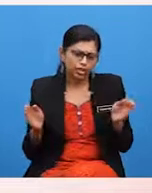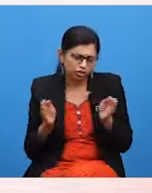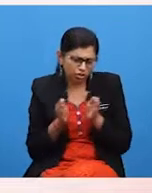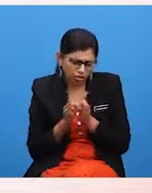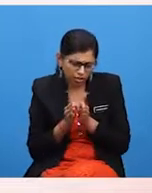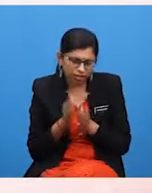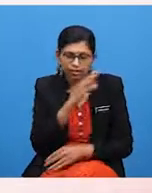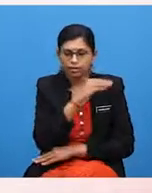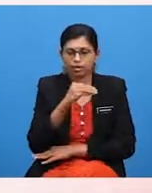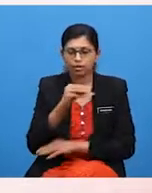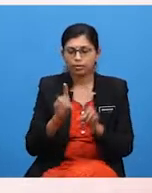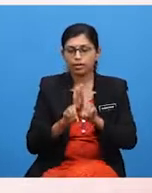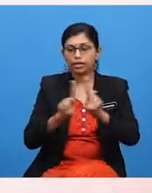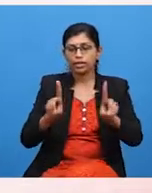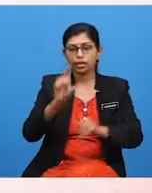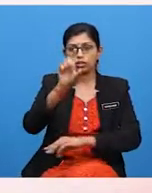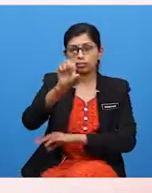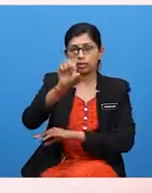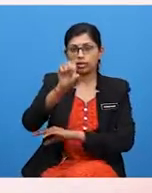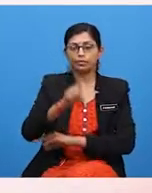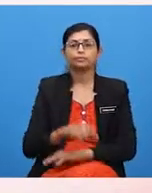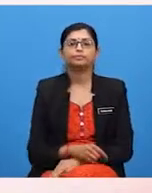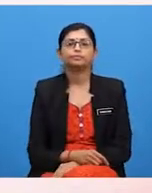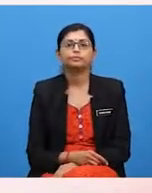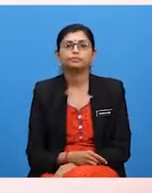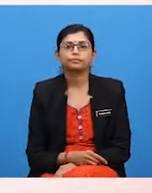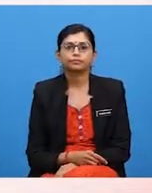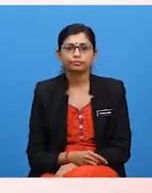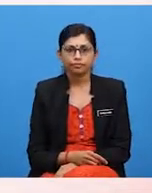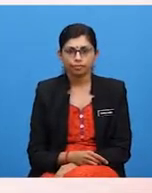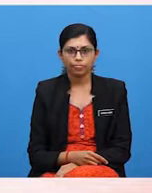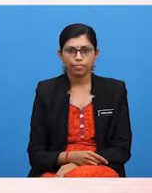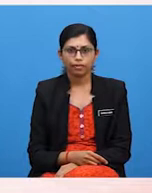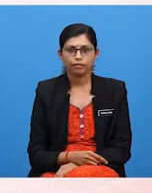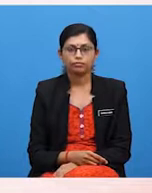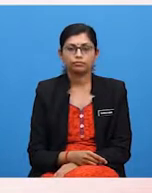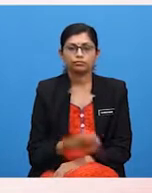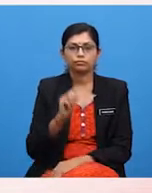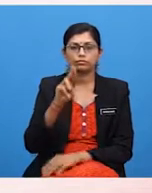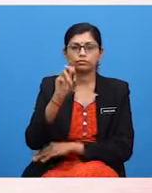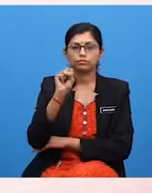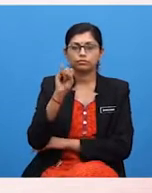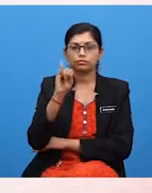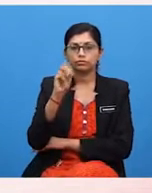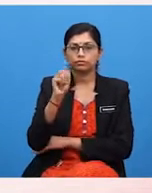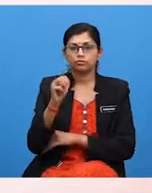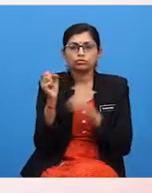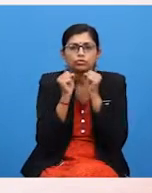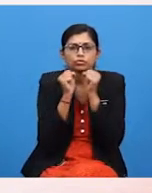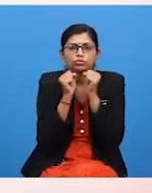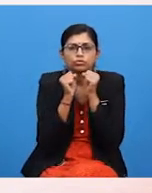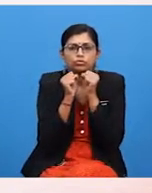kecil dan berdinding tebal. Pada musim sejuk, kadar